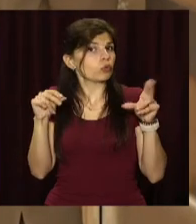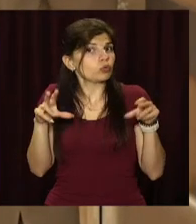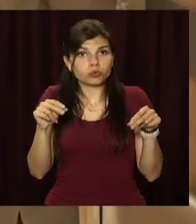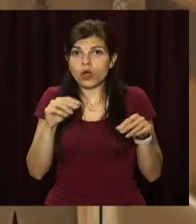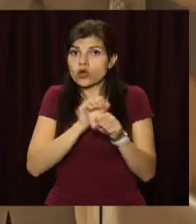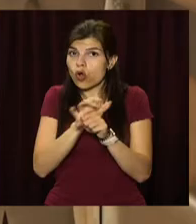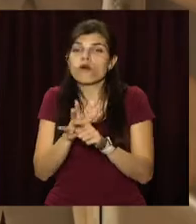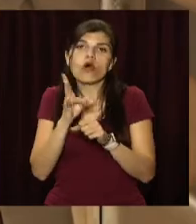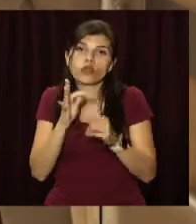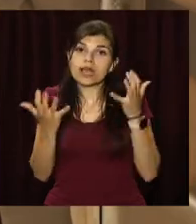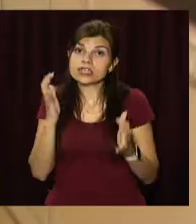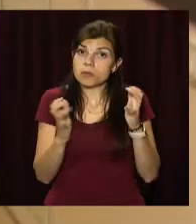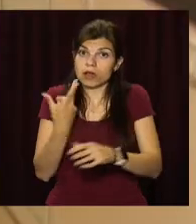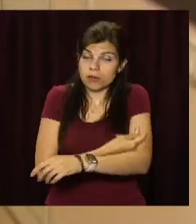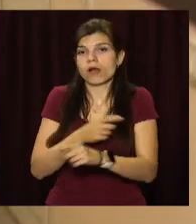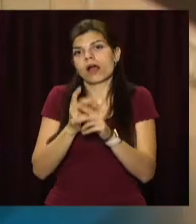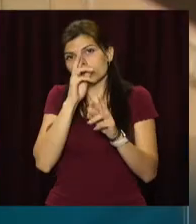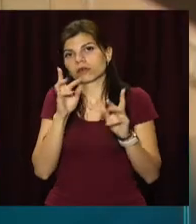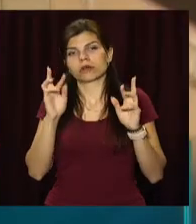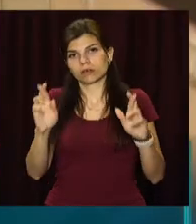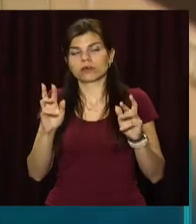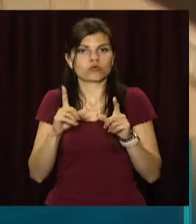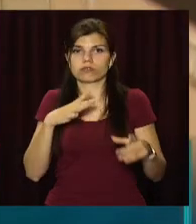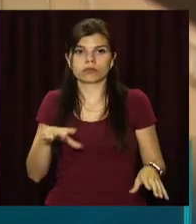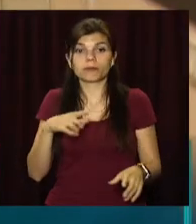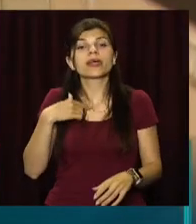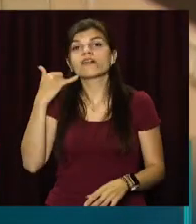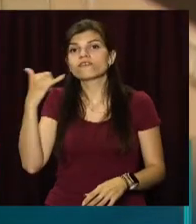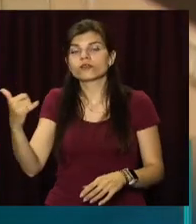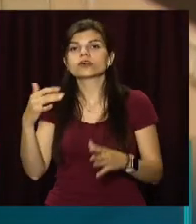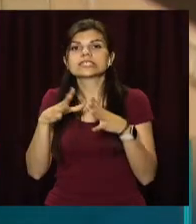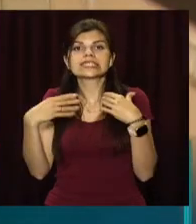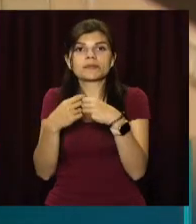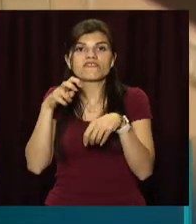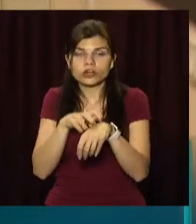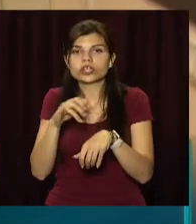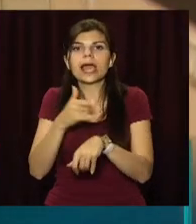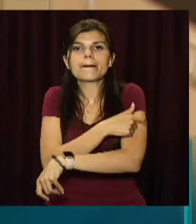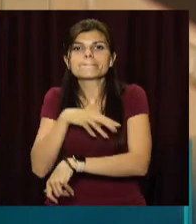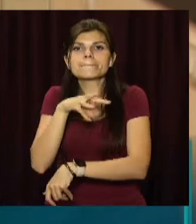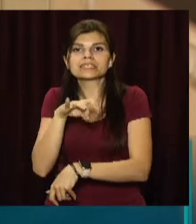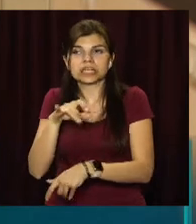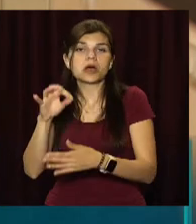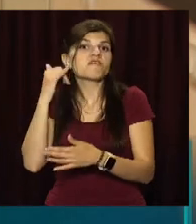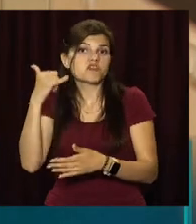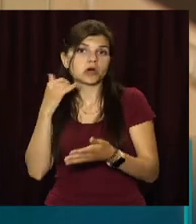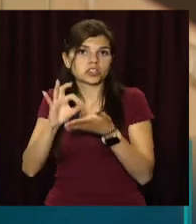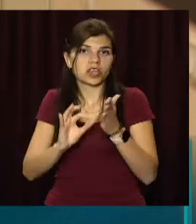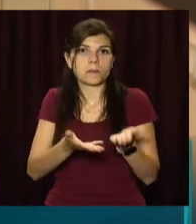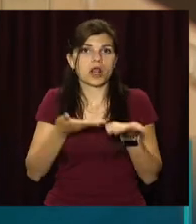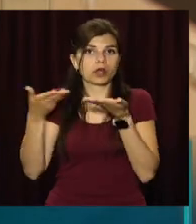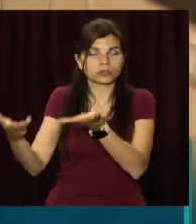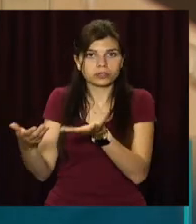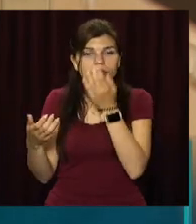Однак береженого Бог береже. Після дзвінка сімейному врачу медсестра перезвонила і одразу нас пригласила. Тому ми довольні,